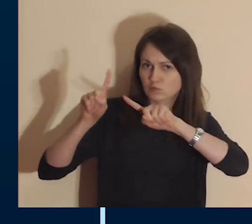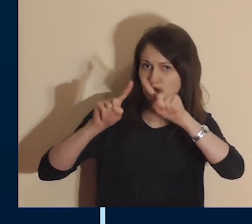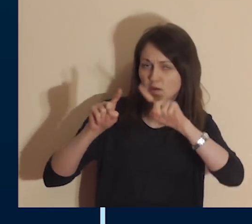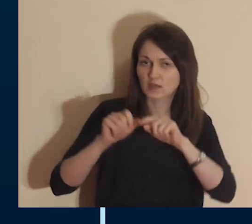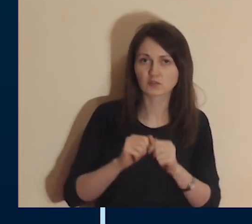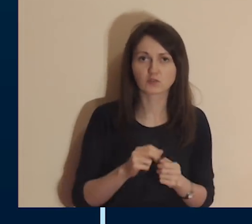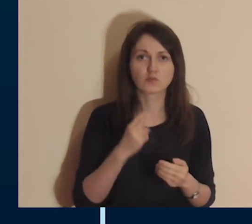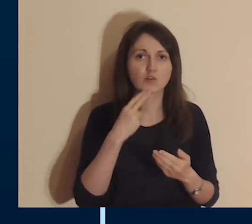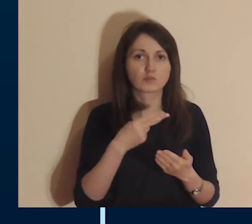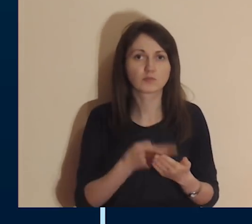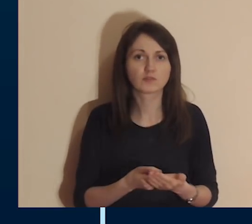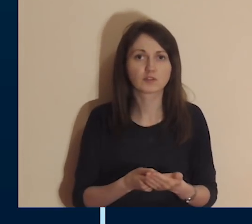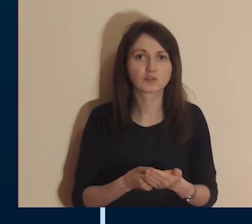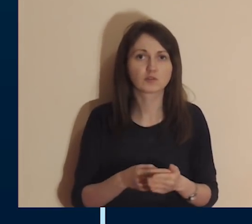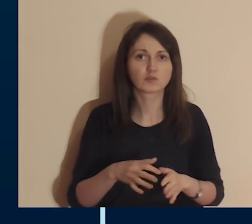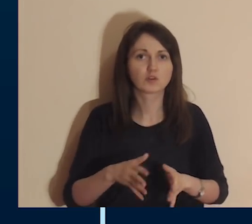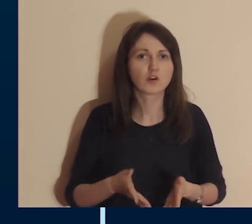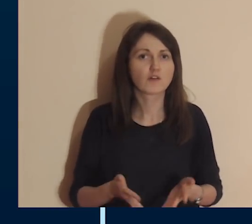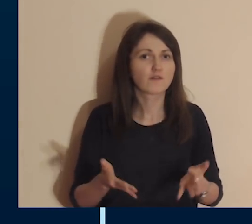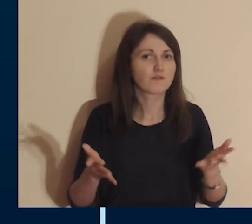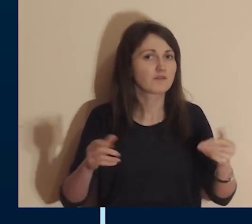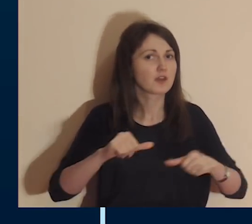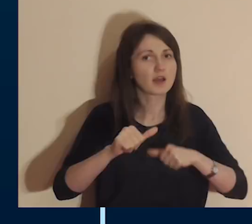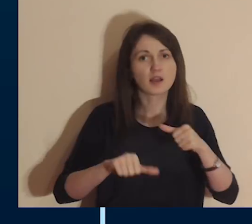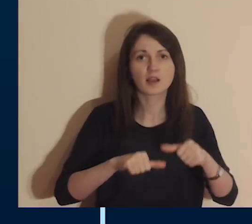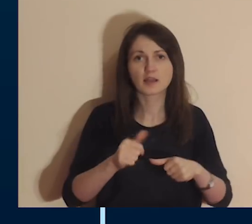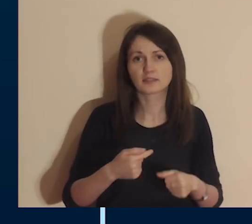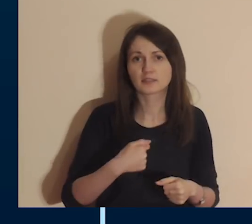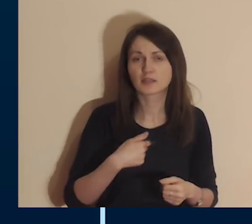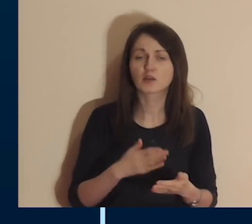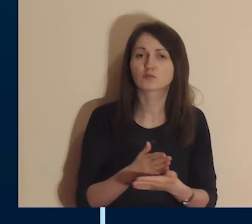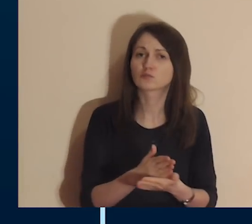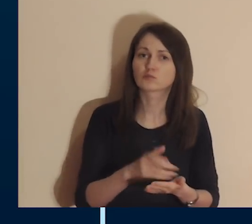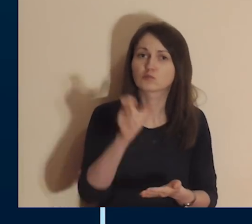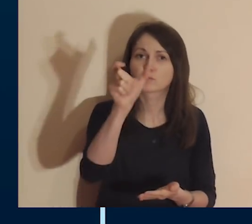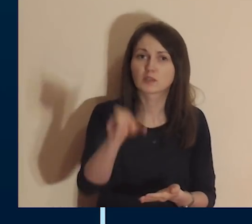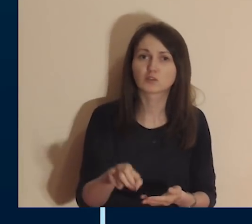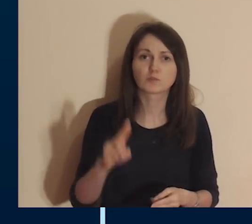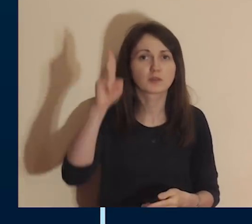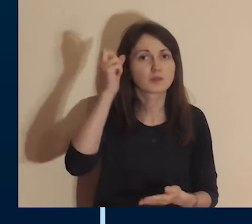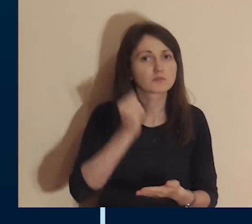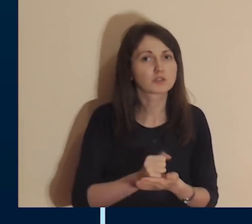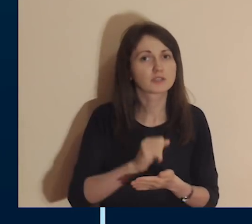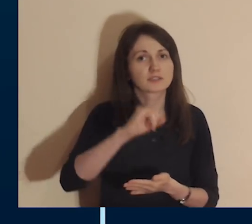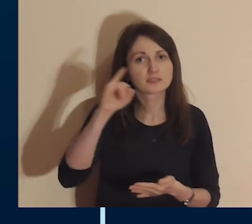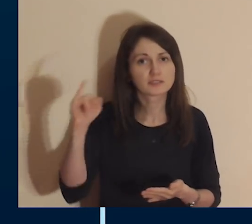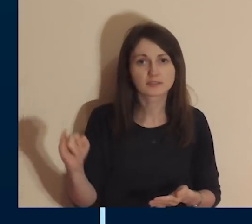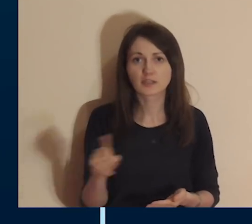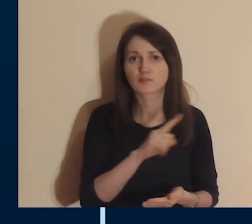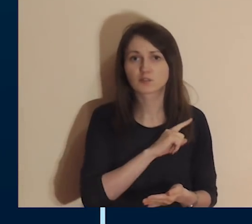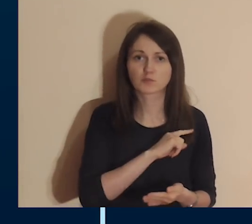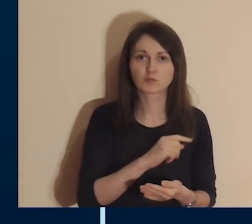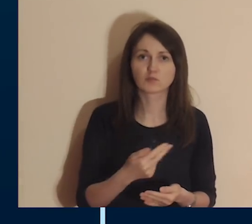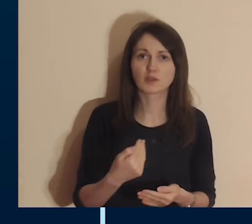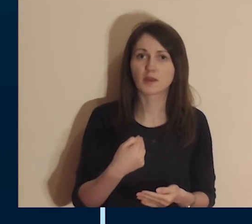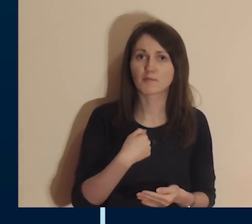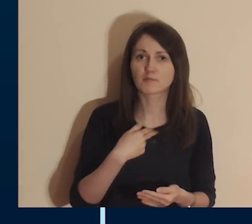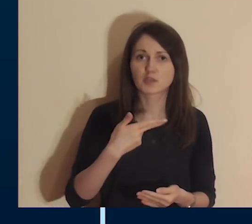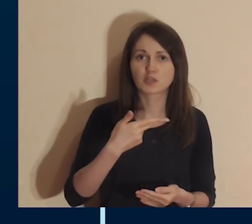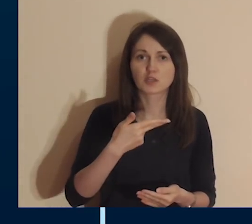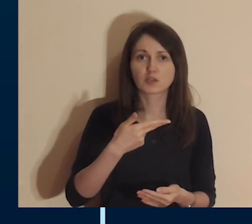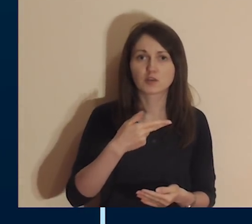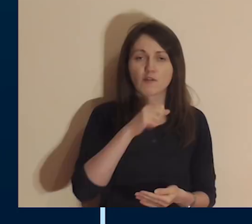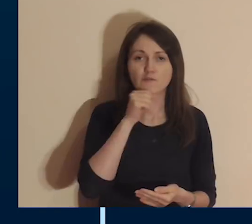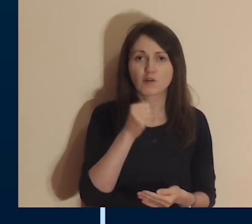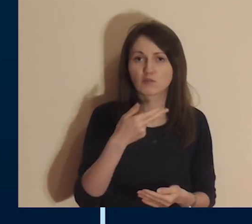ojcu, oto tyle lat ci służę i nie przekroczyłem nigdy twojego nakazu, ale mnie nigdy nie dałeś